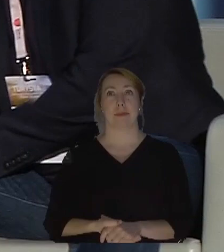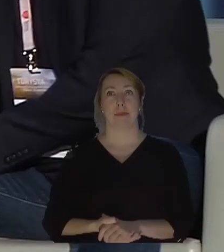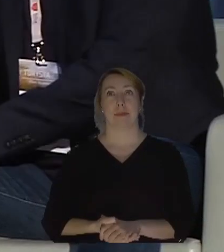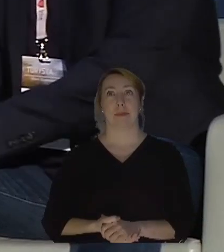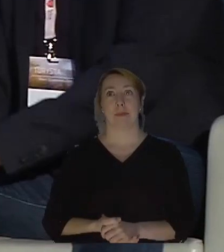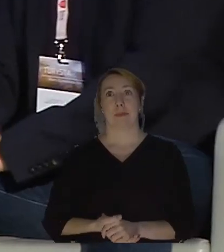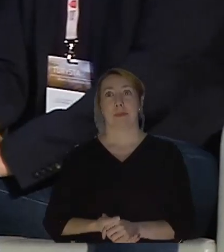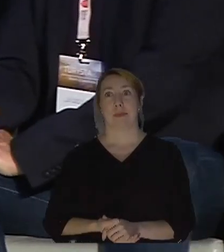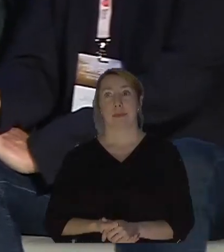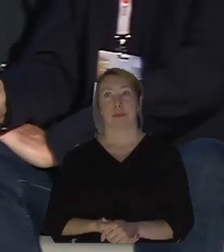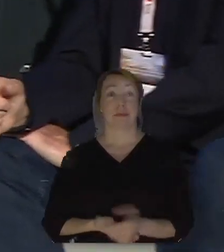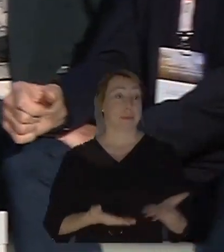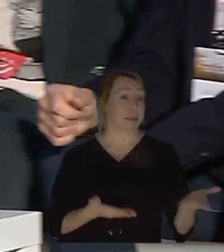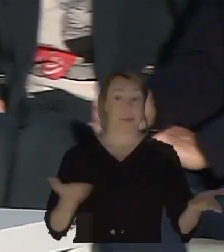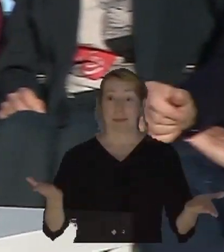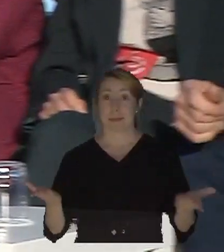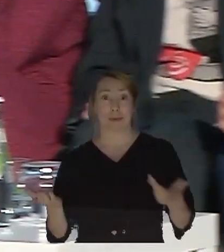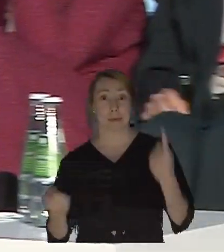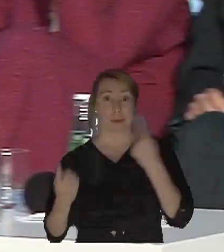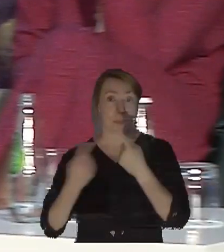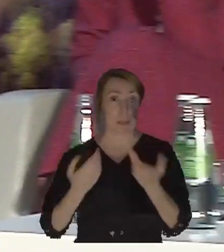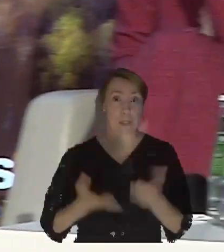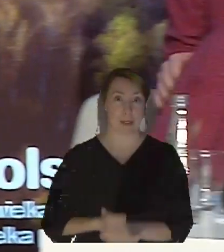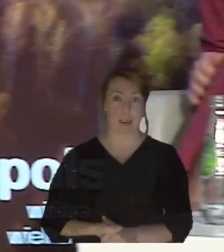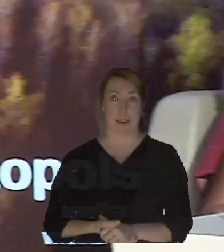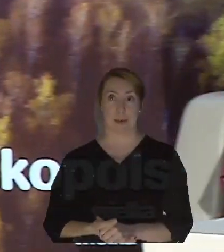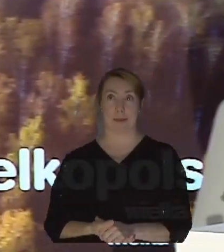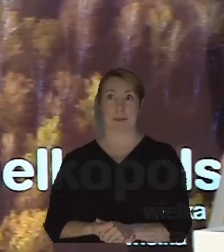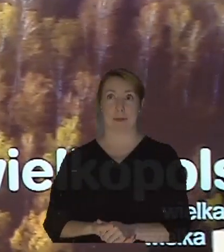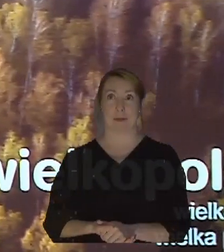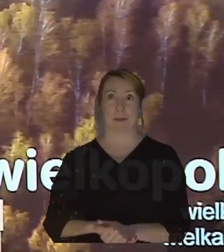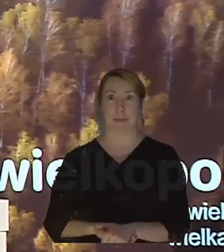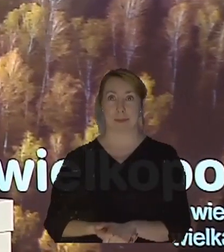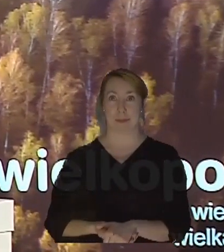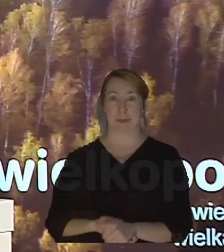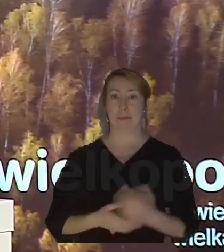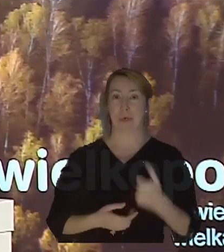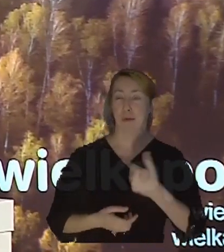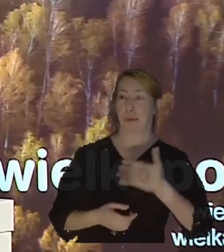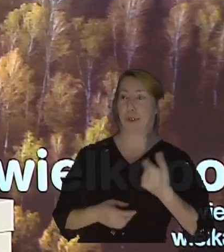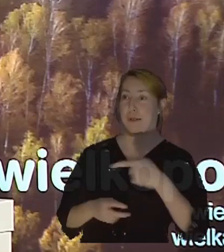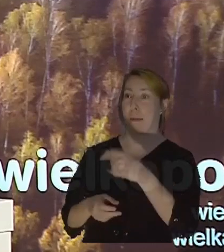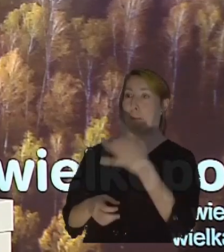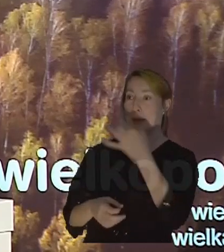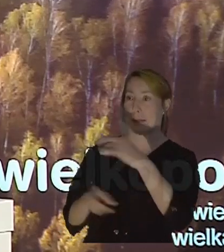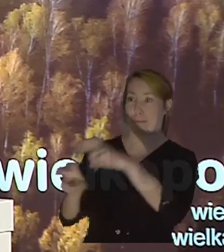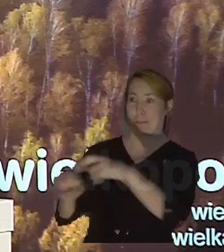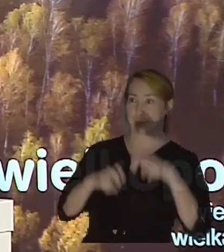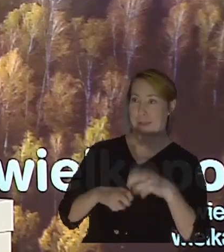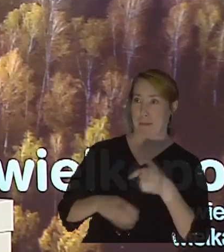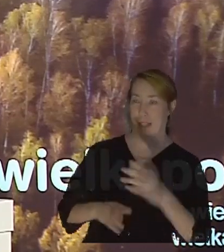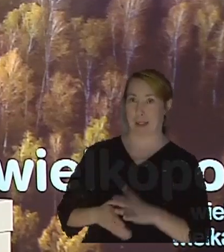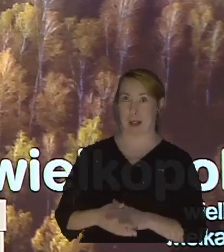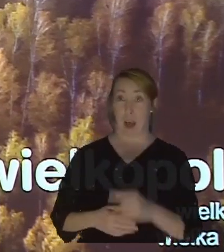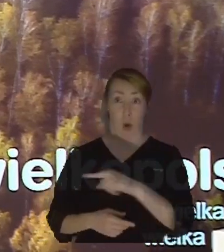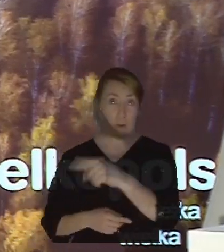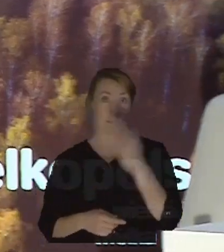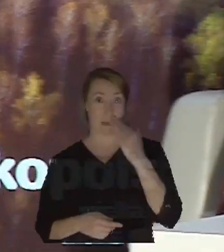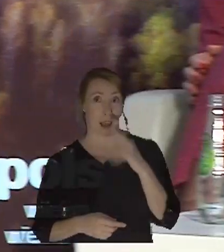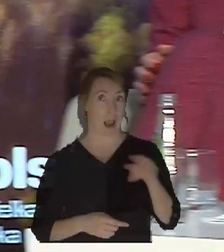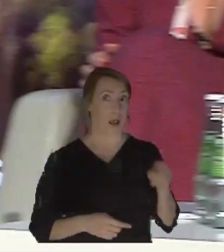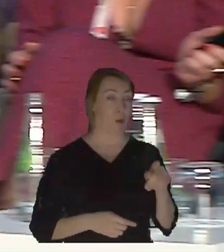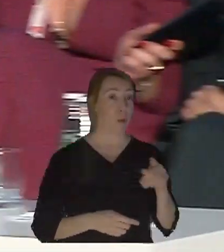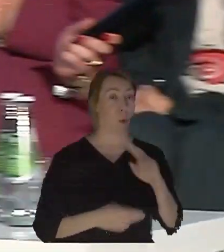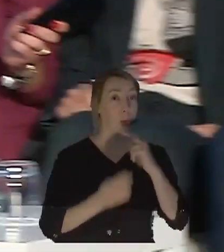co wy sądzicie? Że przejmiecie to pytanie, świetnie, dobrze. Oni już wiedzą, a jaka jest wasza